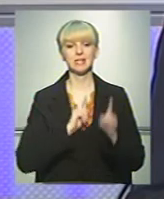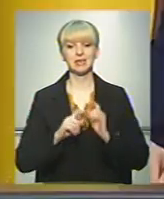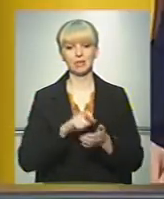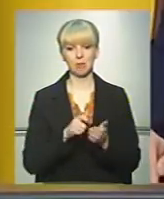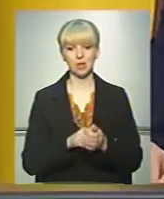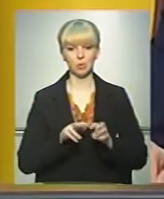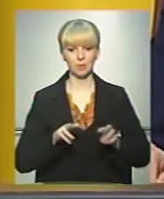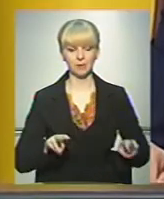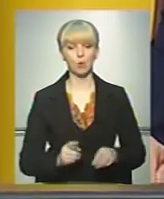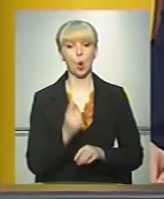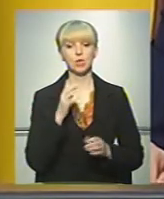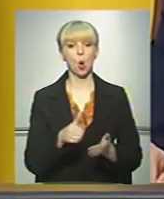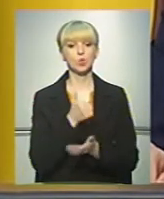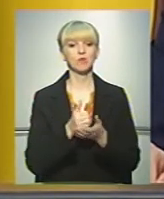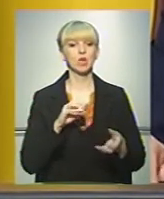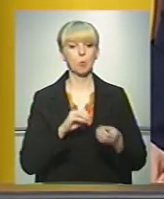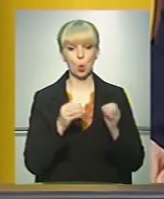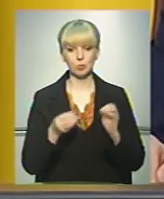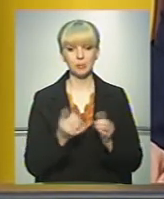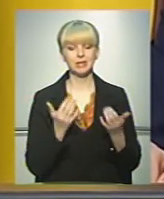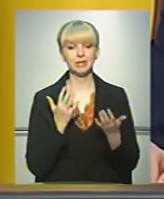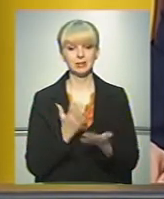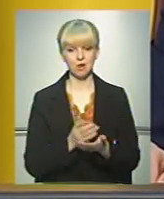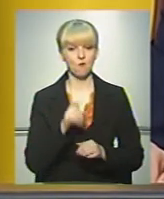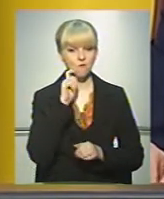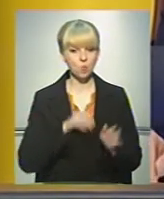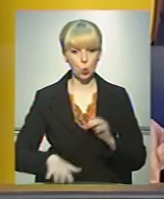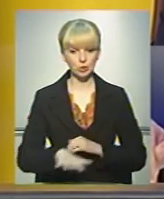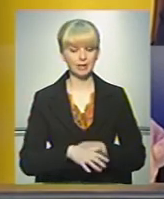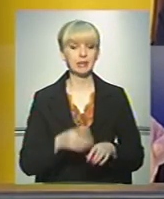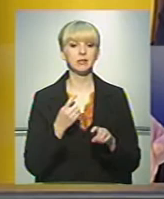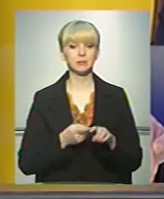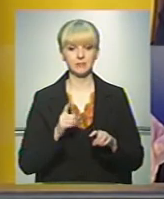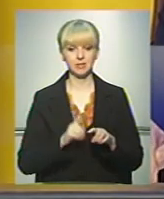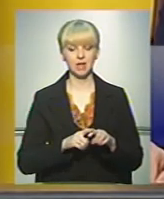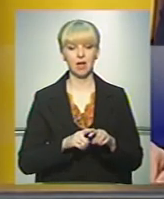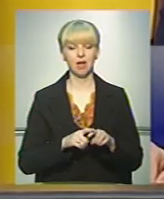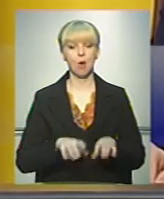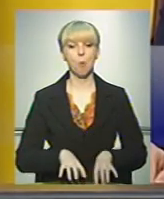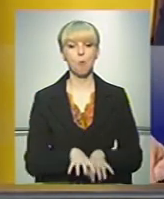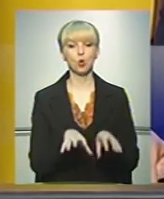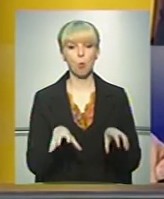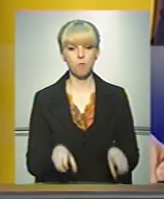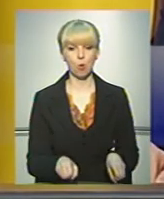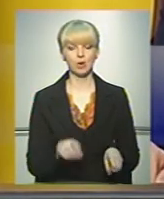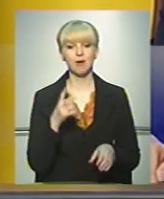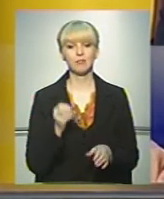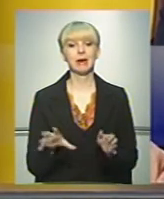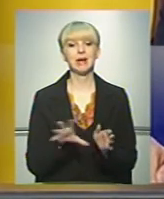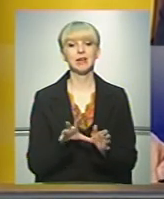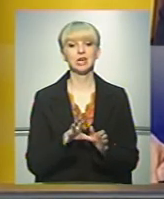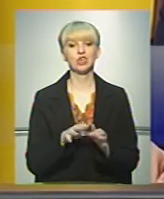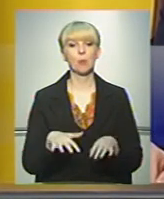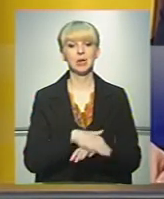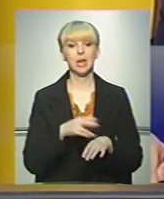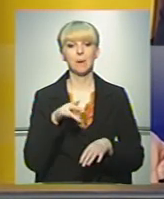міністрів. Одна з основних проблем, які є в Україні, це монополія на енергетичному ринку